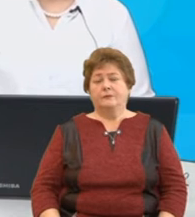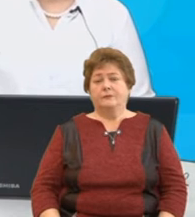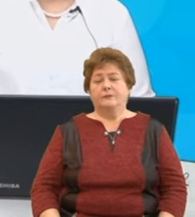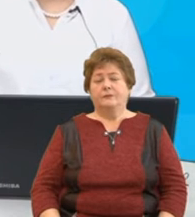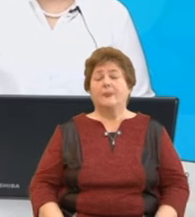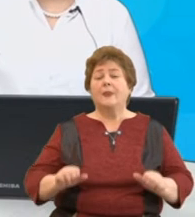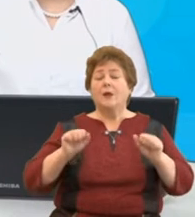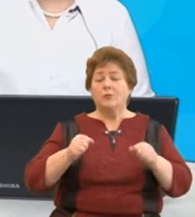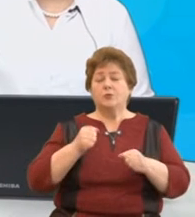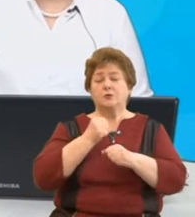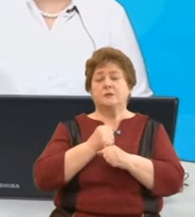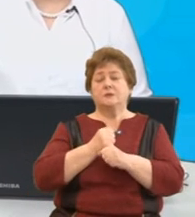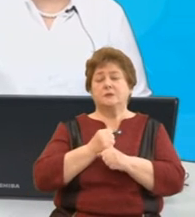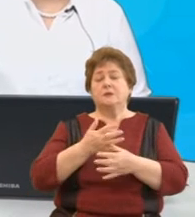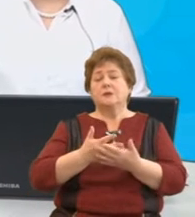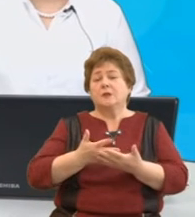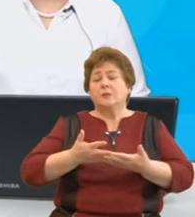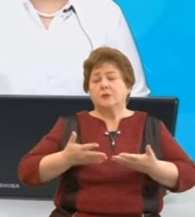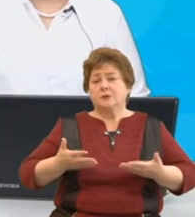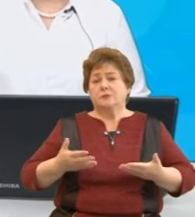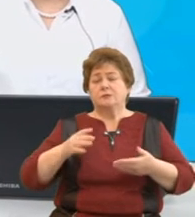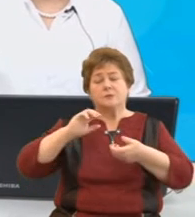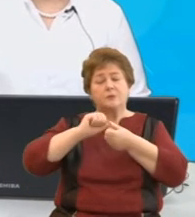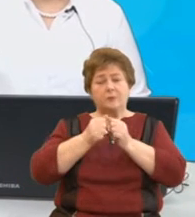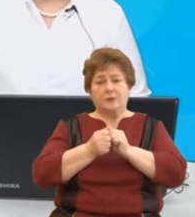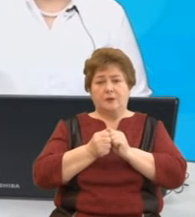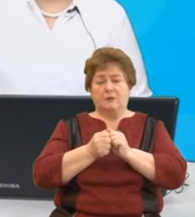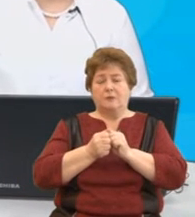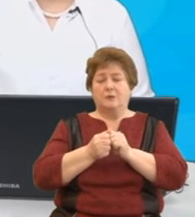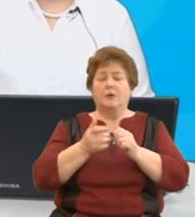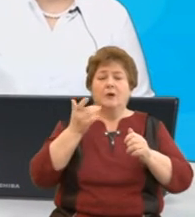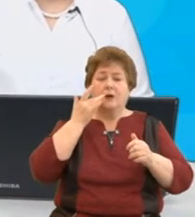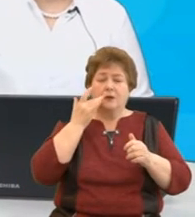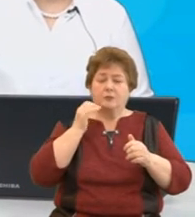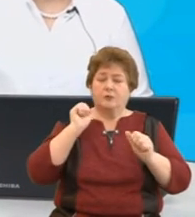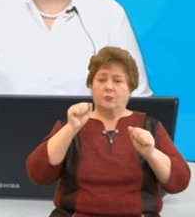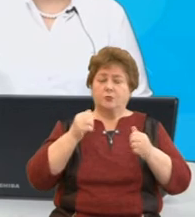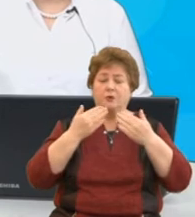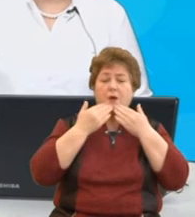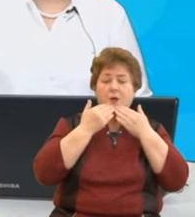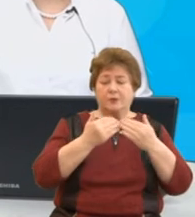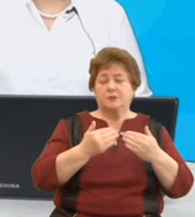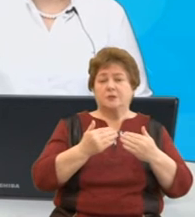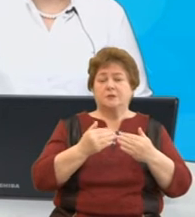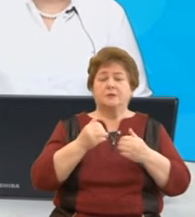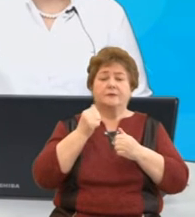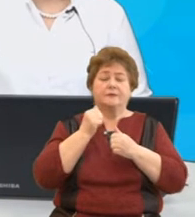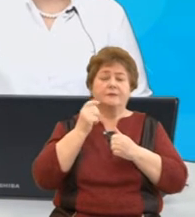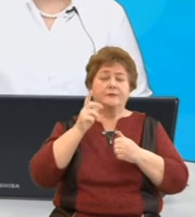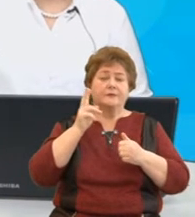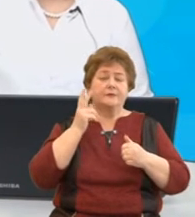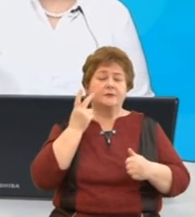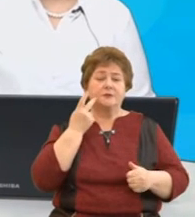могу составить таблицу запоминай q которое я могу обращаться всего-то